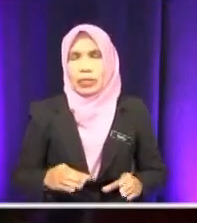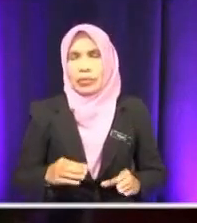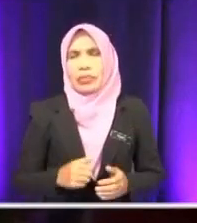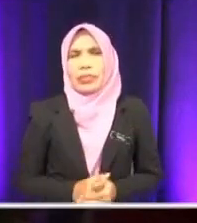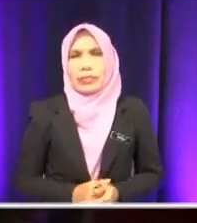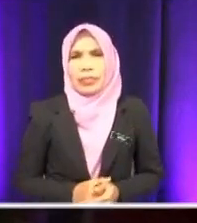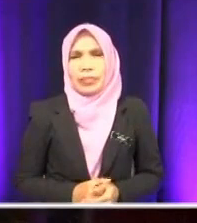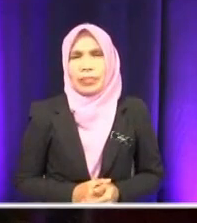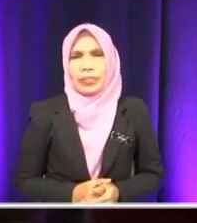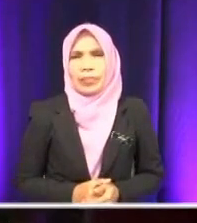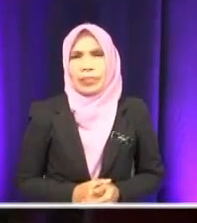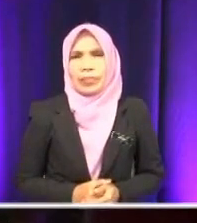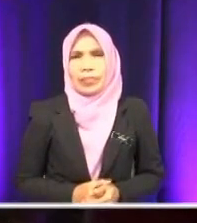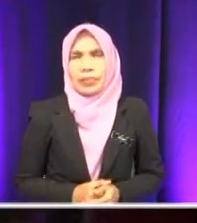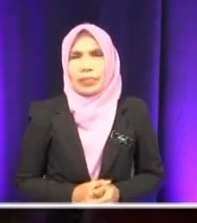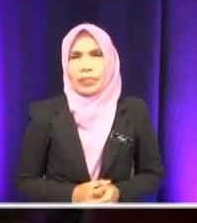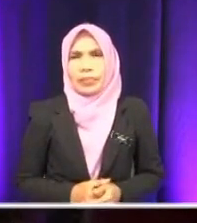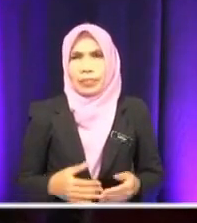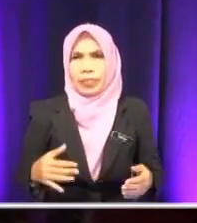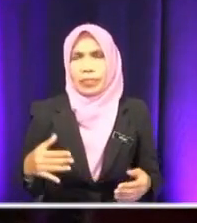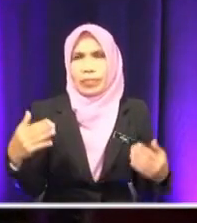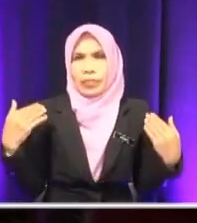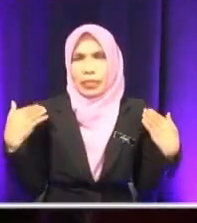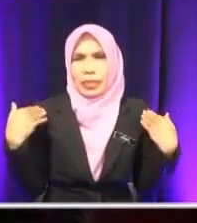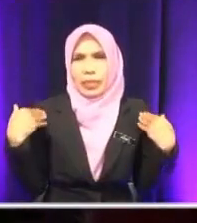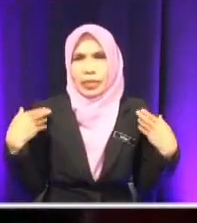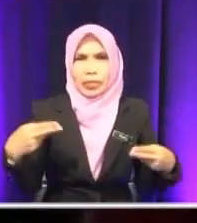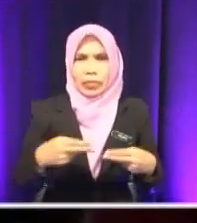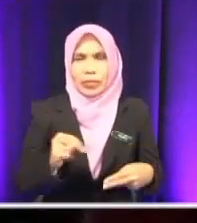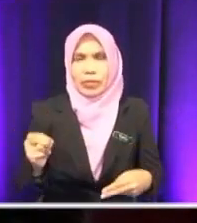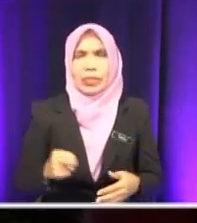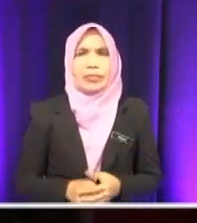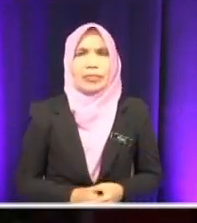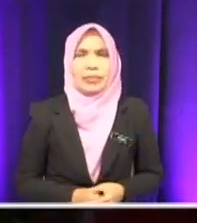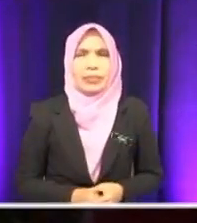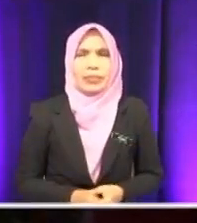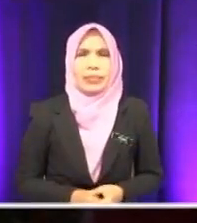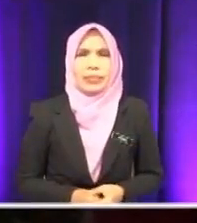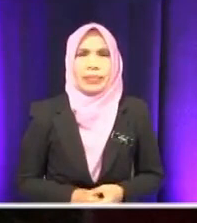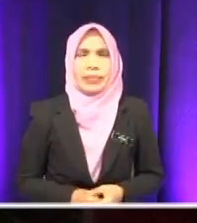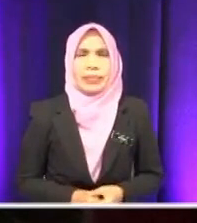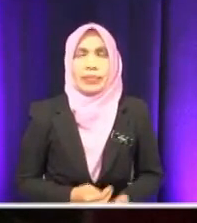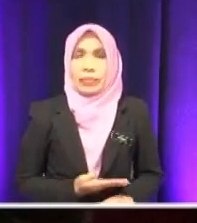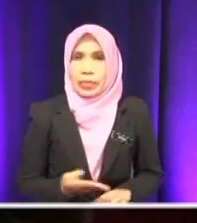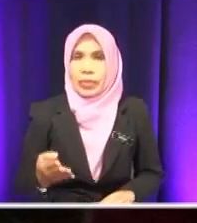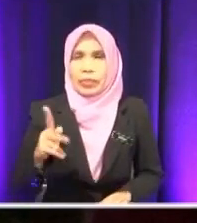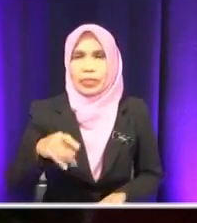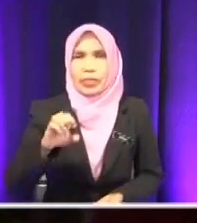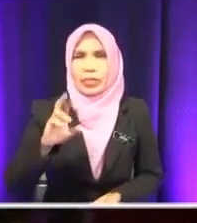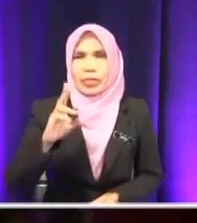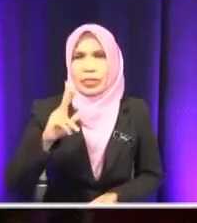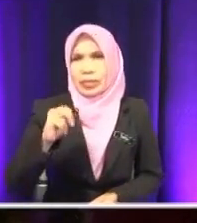dan juga cadangan dulu Tapi itu bukan dalam kutek Maksudnya kita beri pendapat kita sendiri